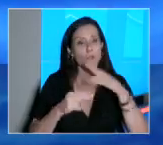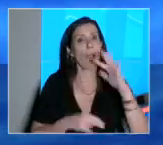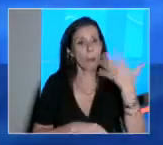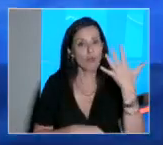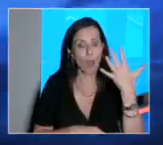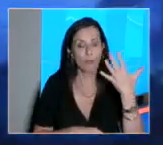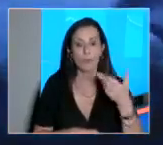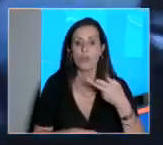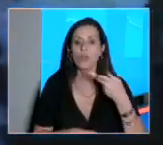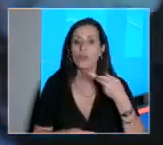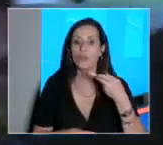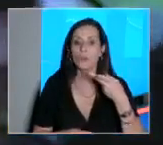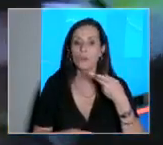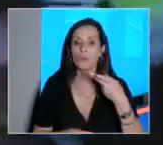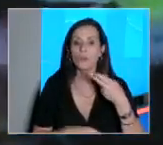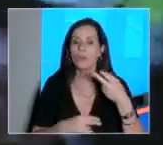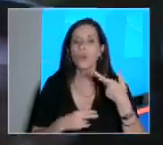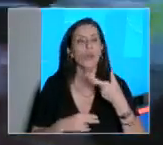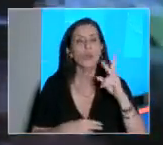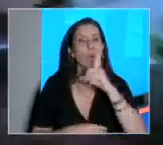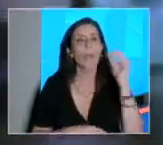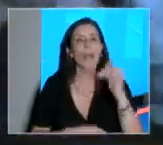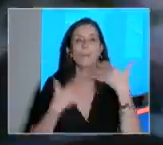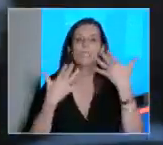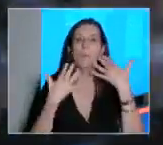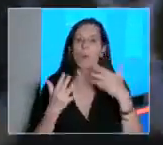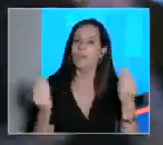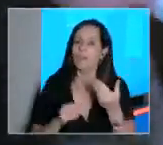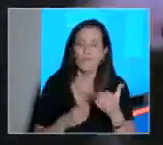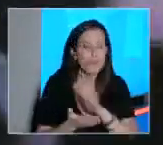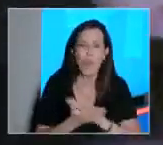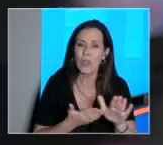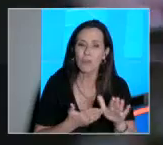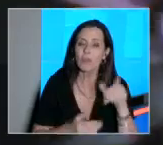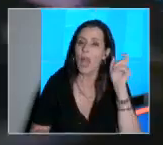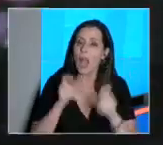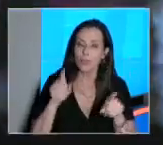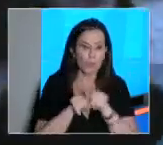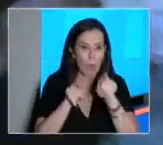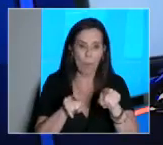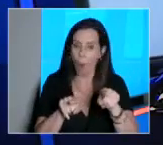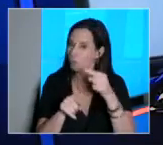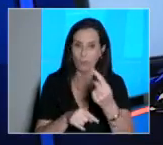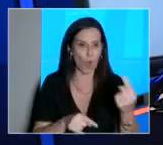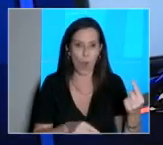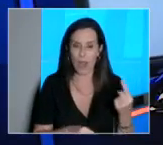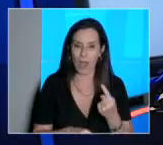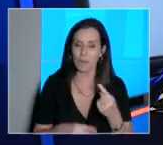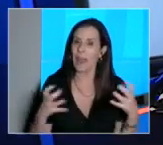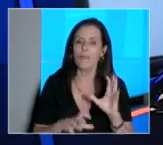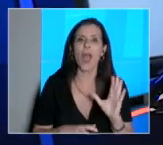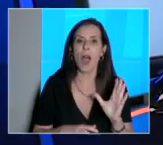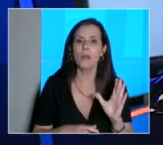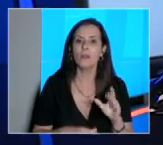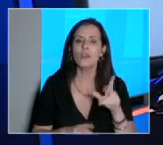שנים, יותר ממאה ומשהו סיפורים, דברים פשוטים של אנשים כמוך וכל אחד ואחד פה בחברה